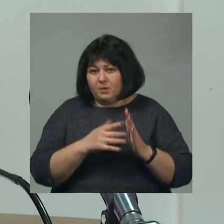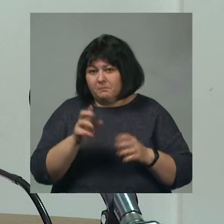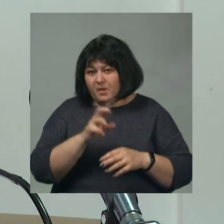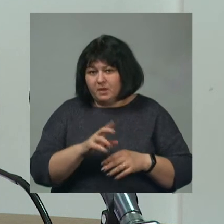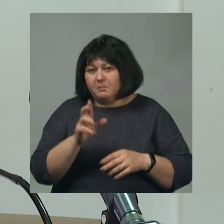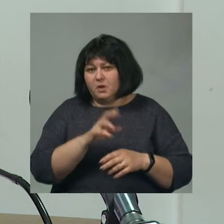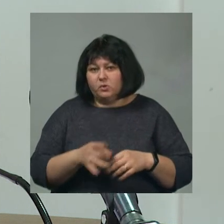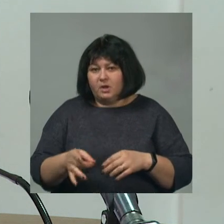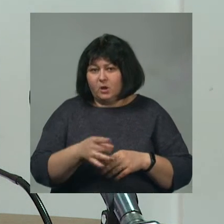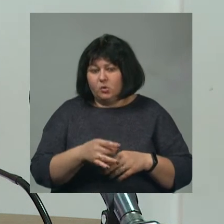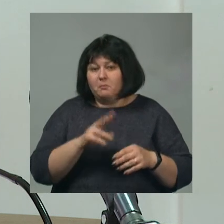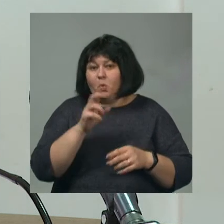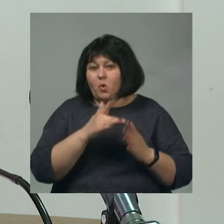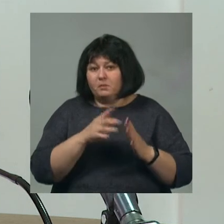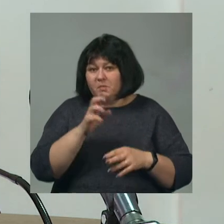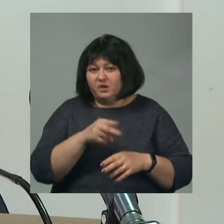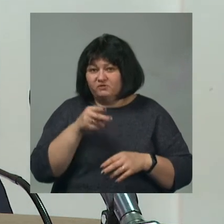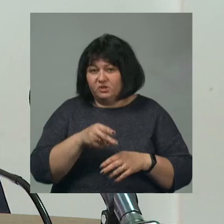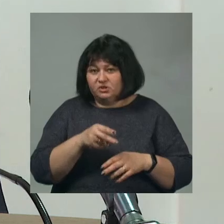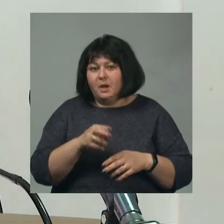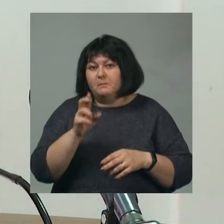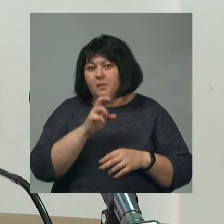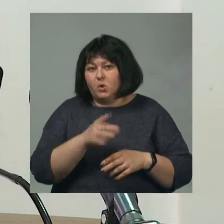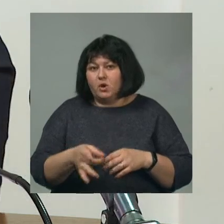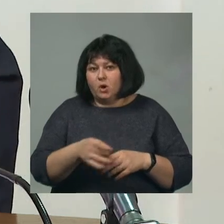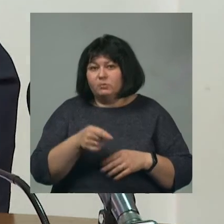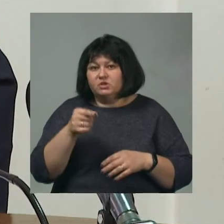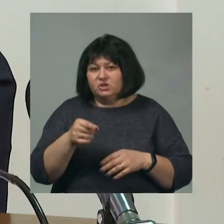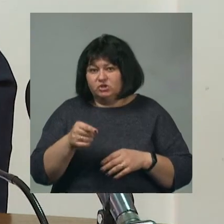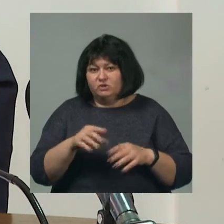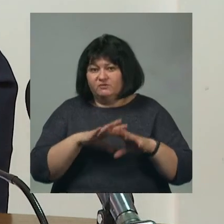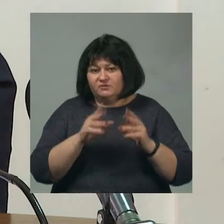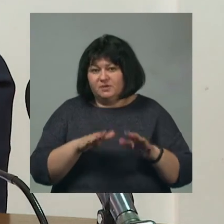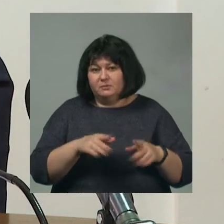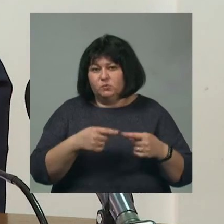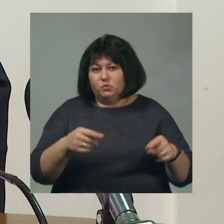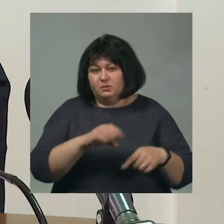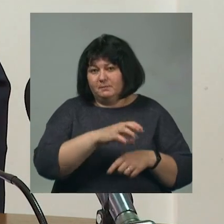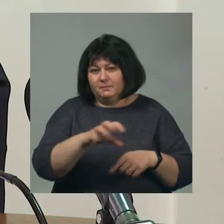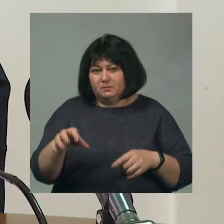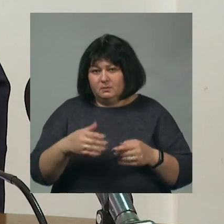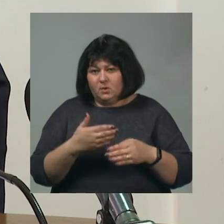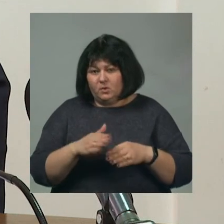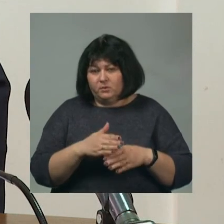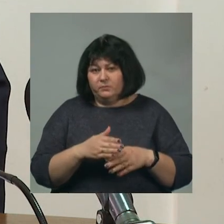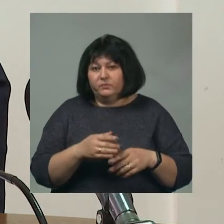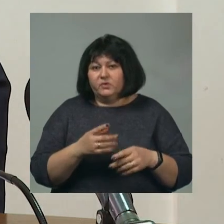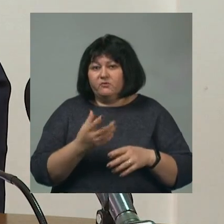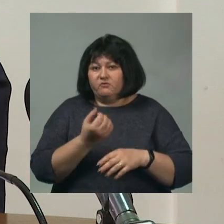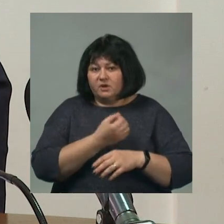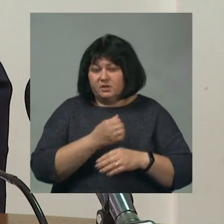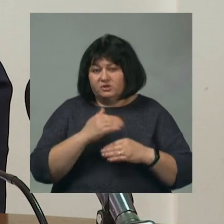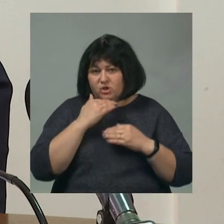Белгородском районе. В Белгороде 2 тысячи и в Белгородском районе 1 тысячи. Все остальные по муниципальному образованию. Вакцина в достаточном